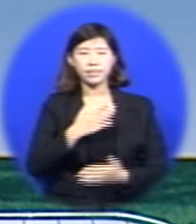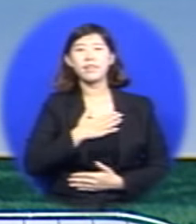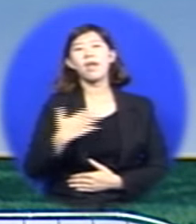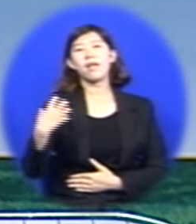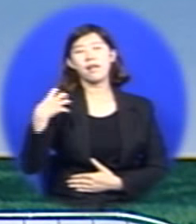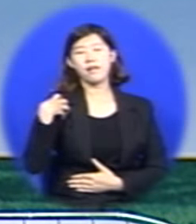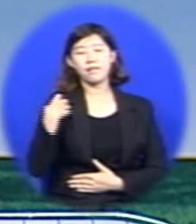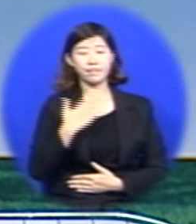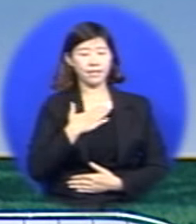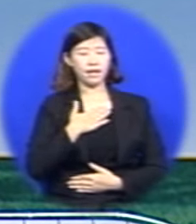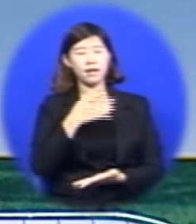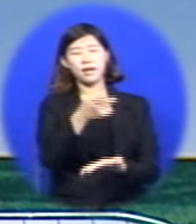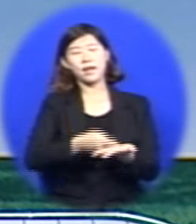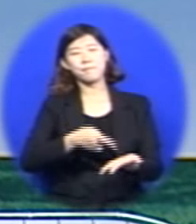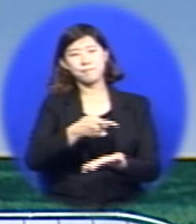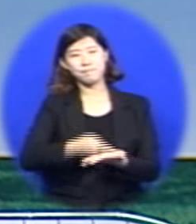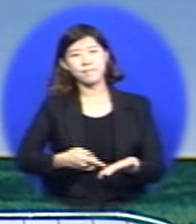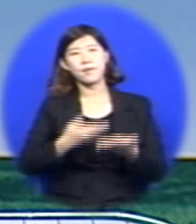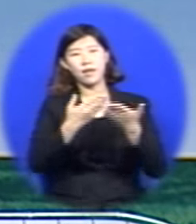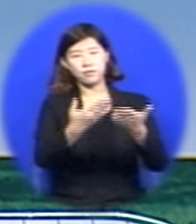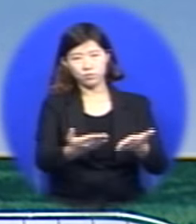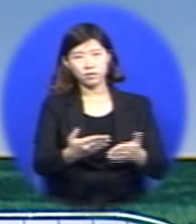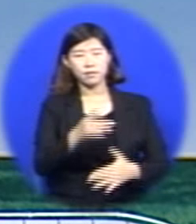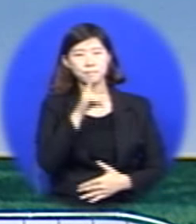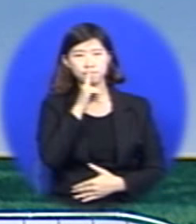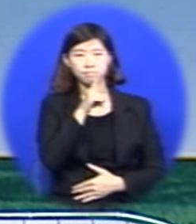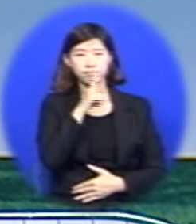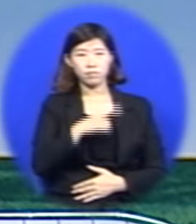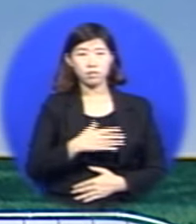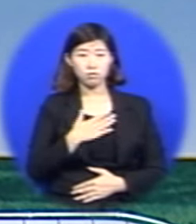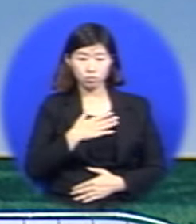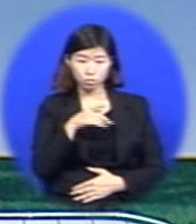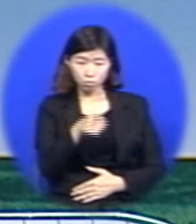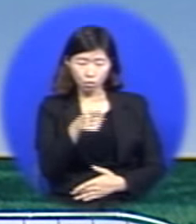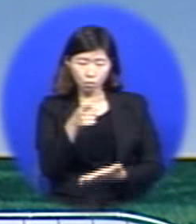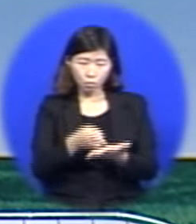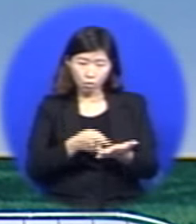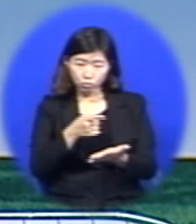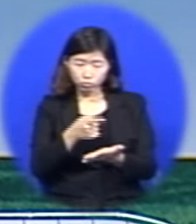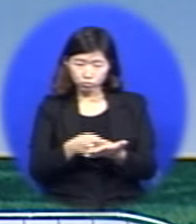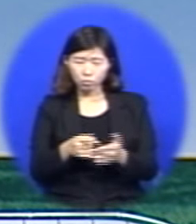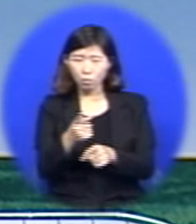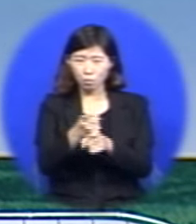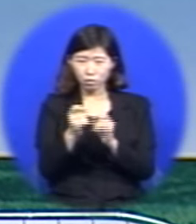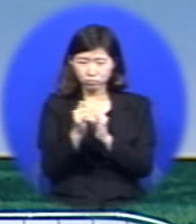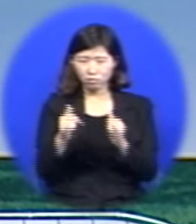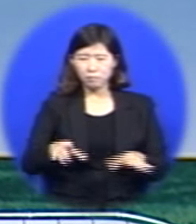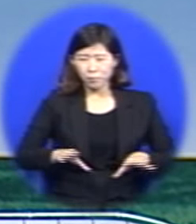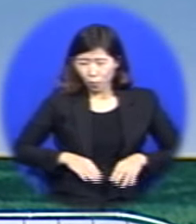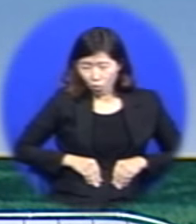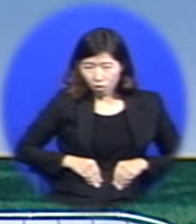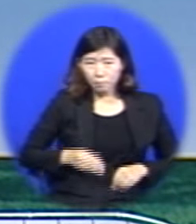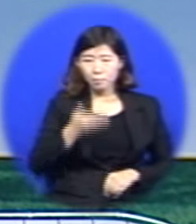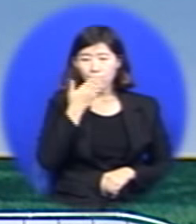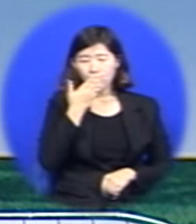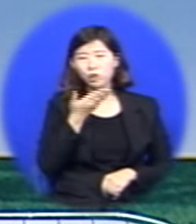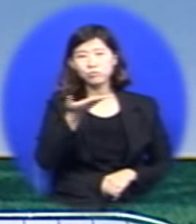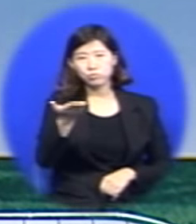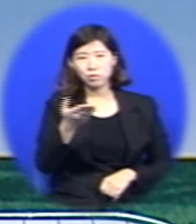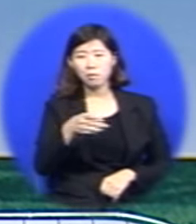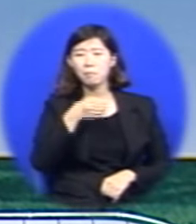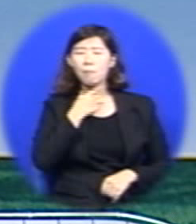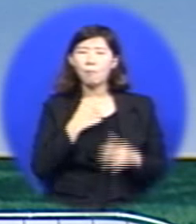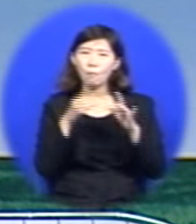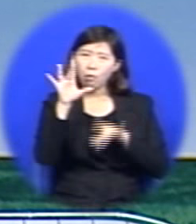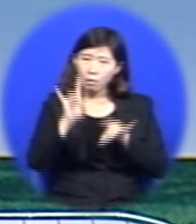갚겠다고 주님께서 말씀하신다 하였습니다. 내 원수가 줄이거든 먹을 것을 주고 그가 목말라 하거든 마실 것을 주어라.